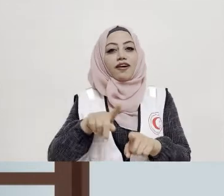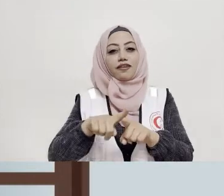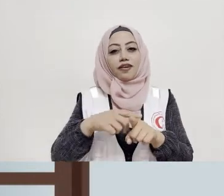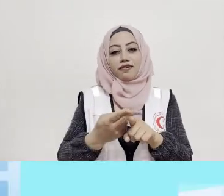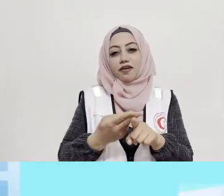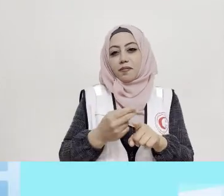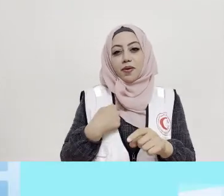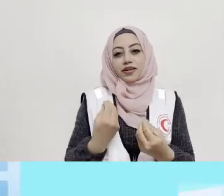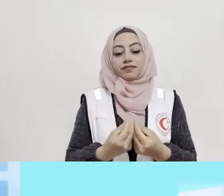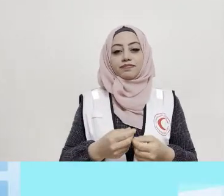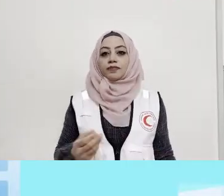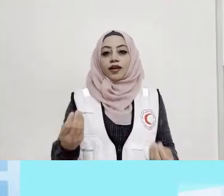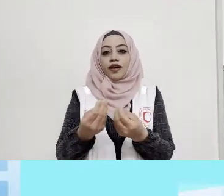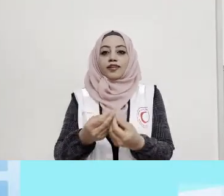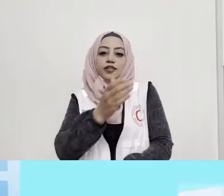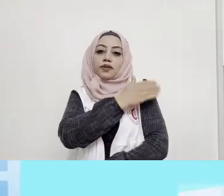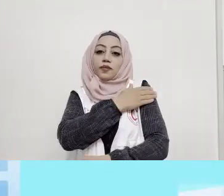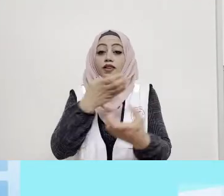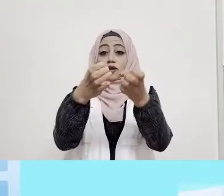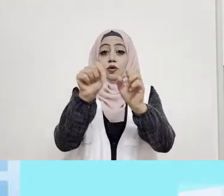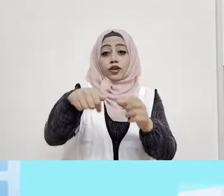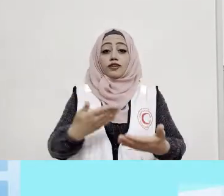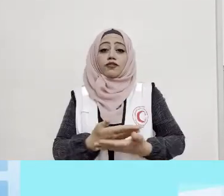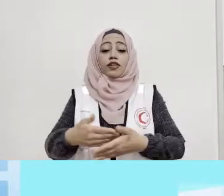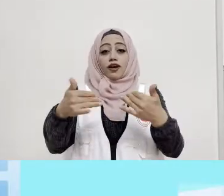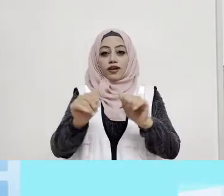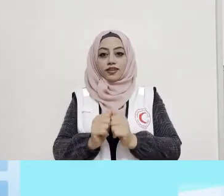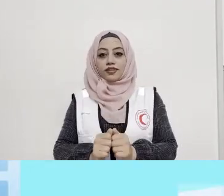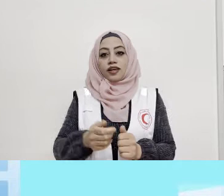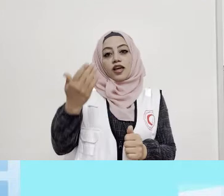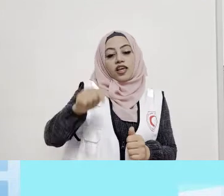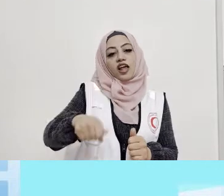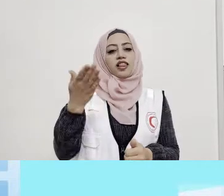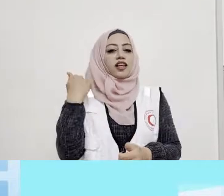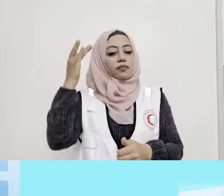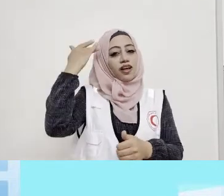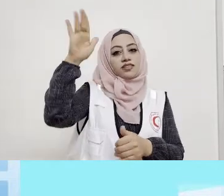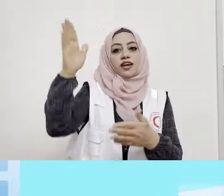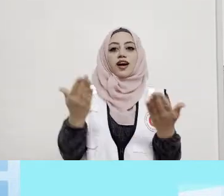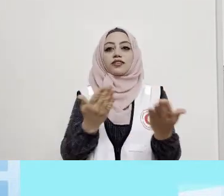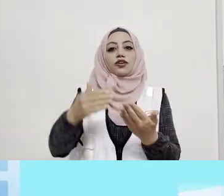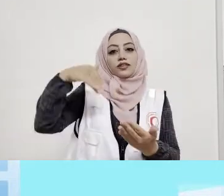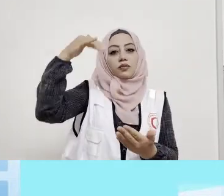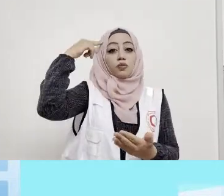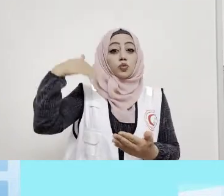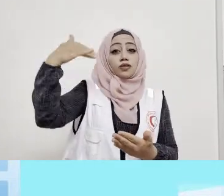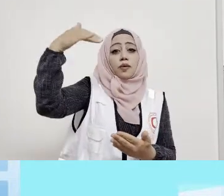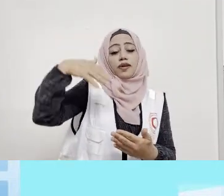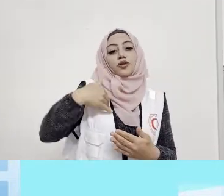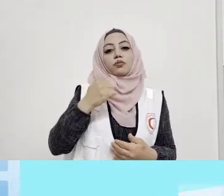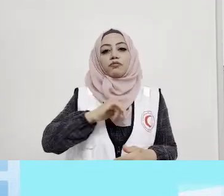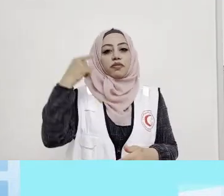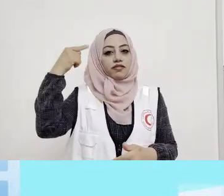قبل. مع التزامنا بالعيلة وجود طفل ذو إعاقة، كان لازم نتخلى عن أحلامنا ودراستنا والمستقبل اللي بنطمح